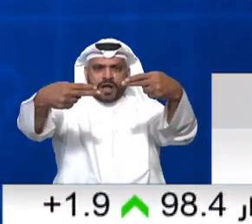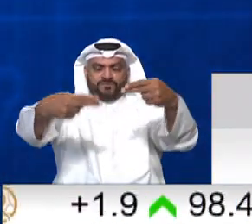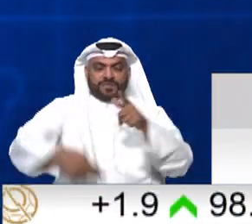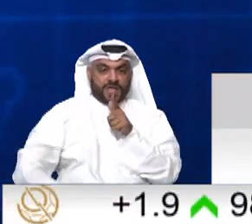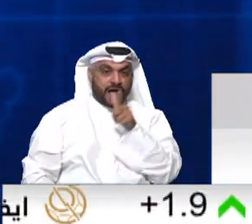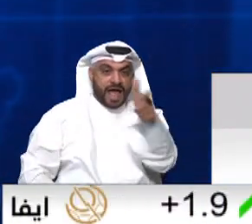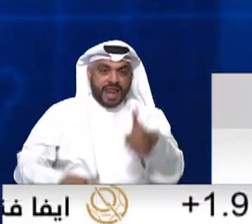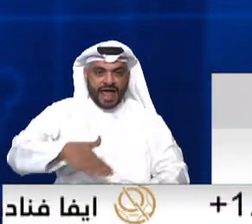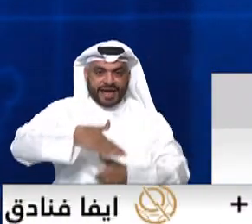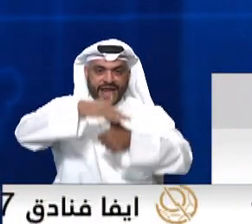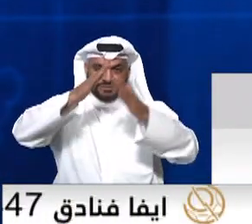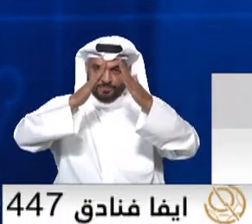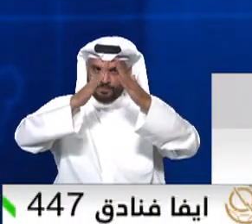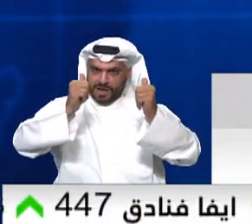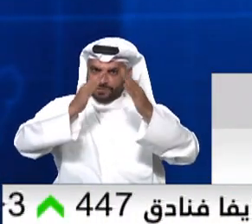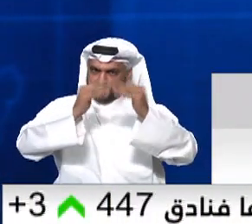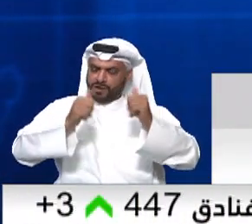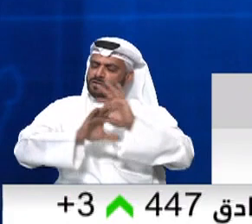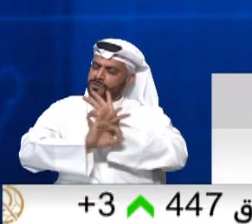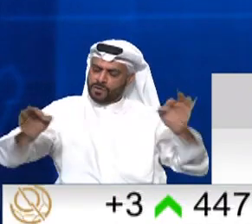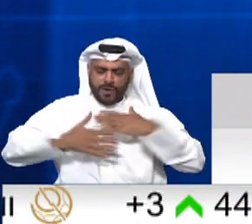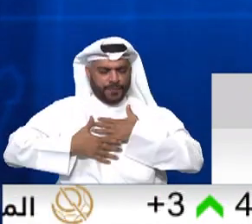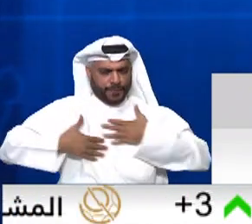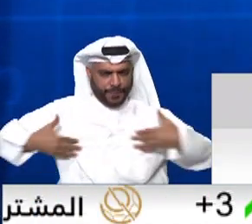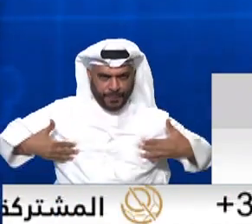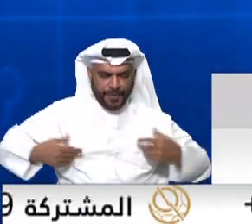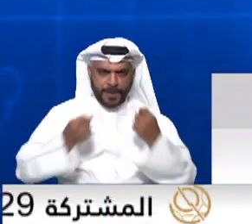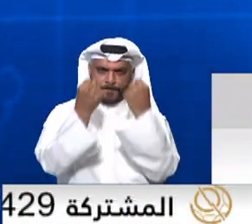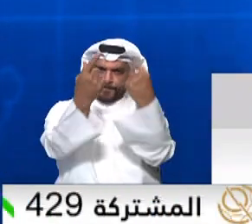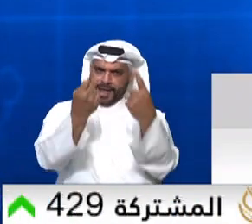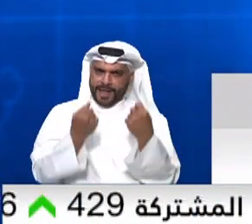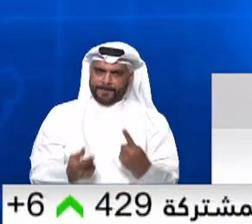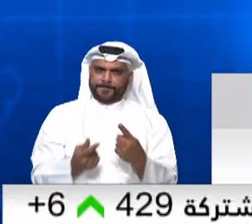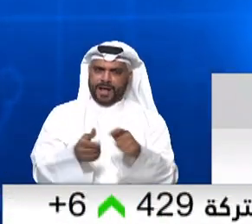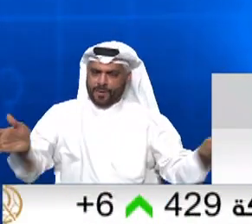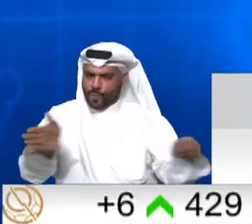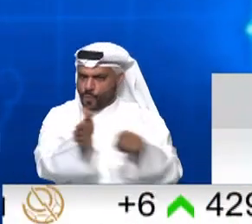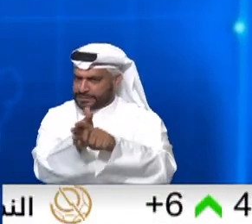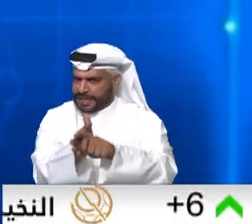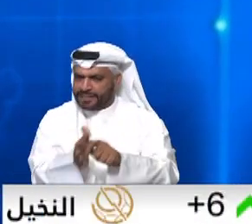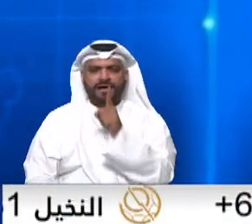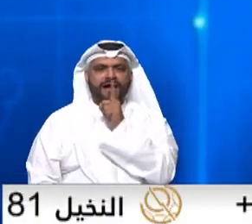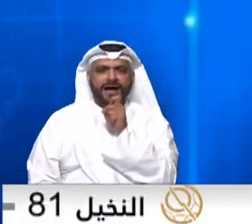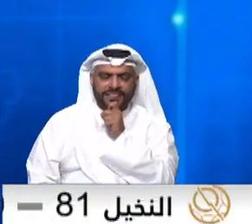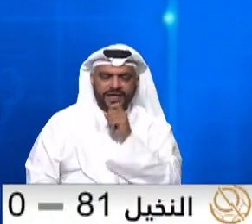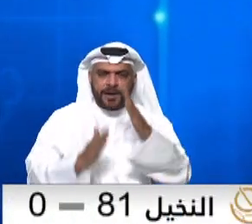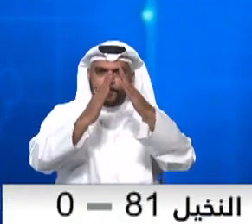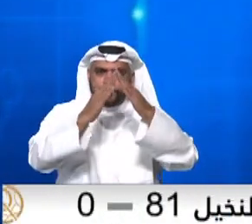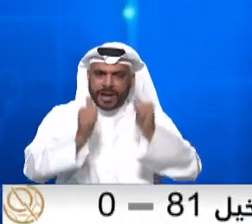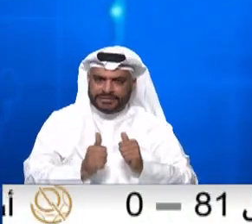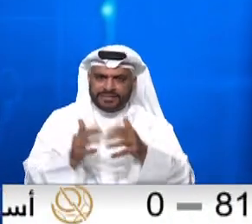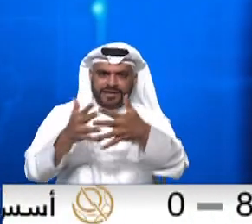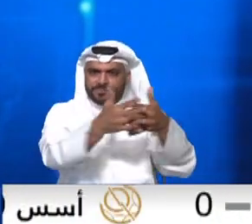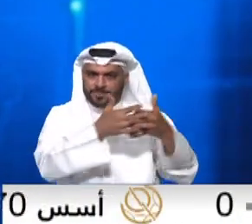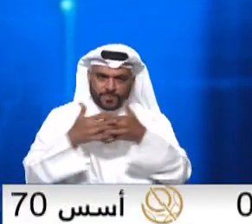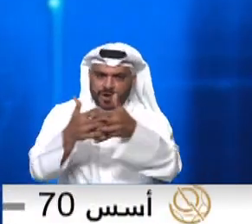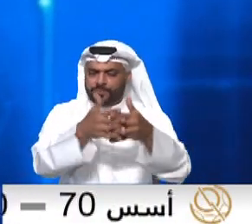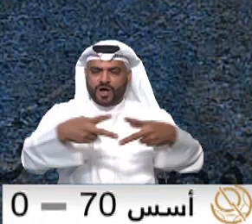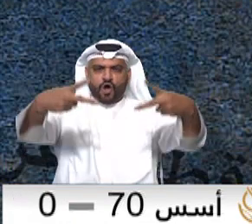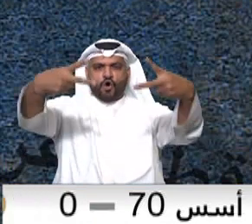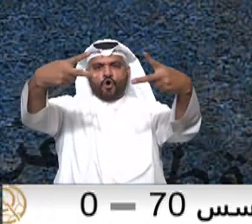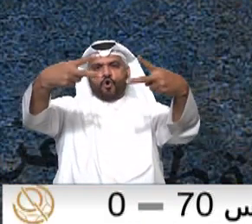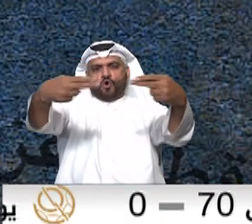السيسي عن ترحيبه بنجاح الوساطه المصريه القطريه الامريكيه في الوصول الى اتفاق على تنفيذ